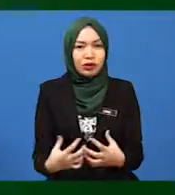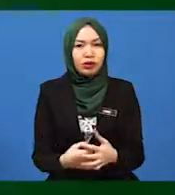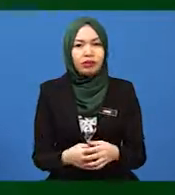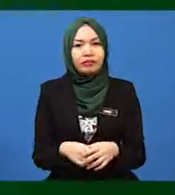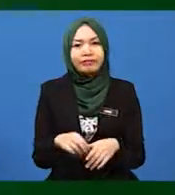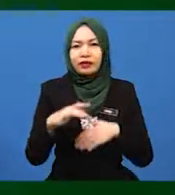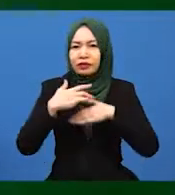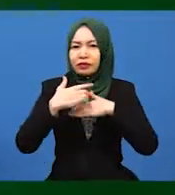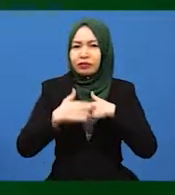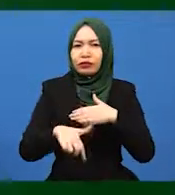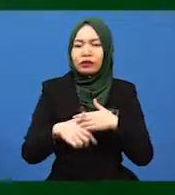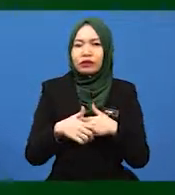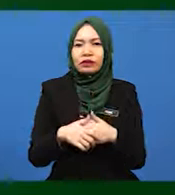tercedera.